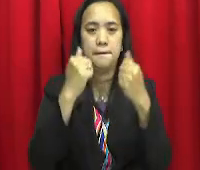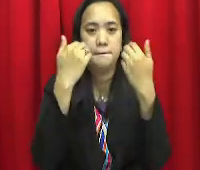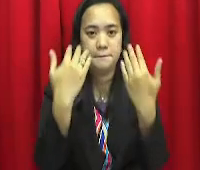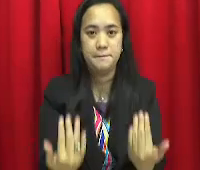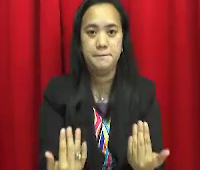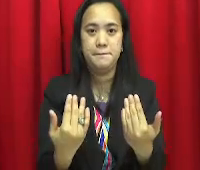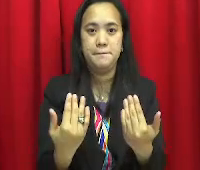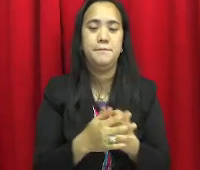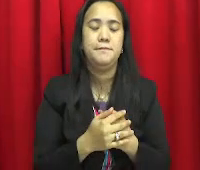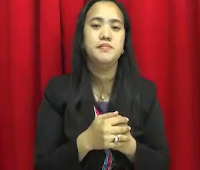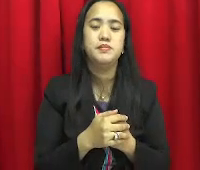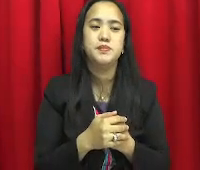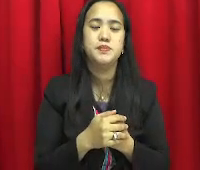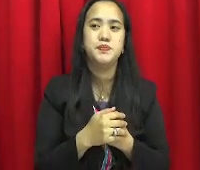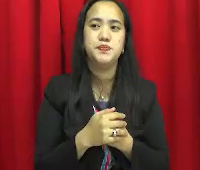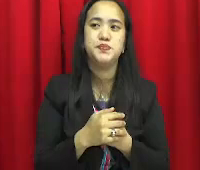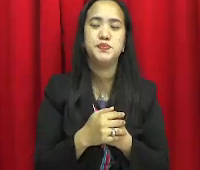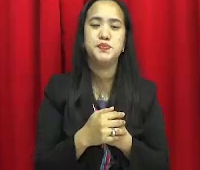see? Wow.